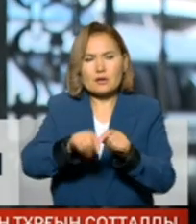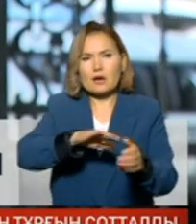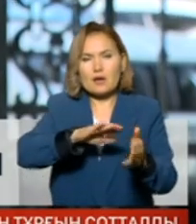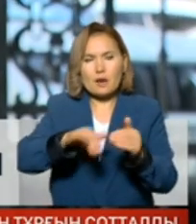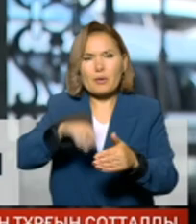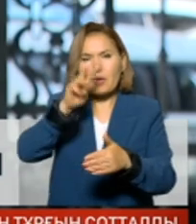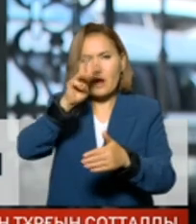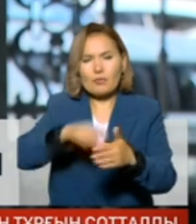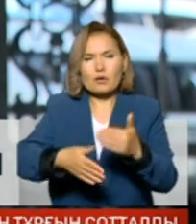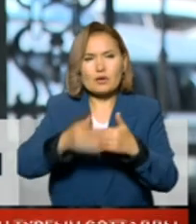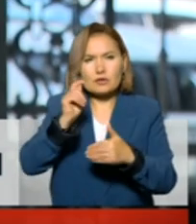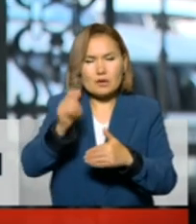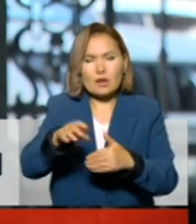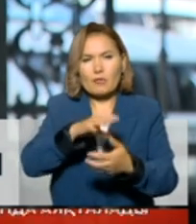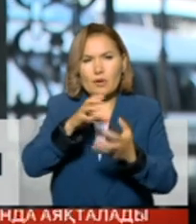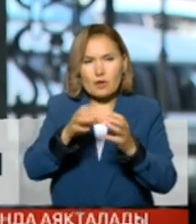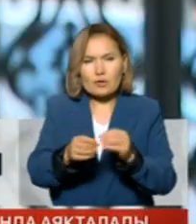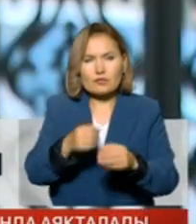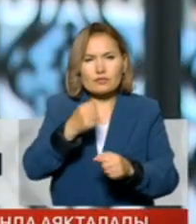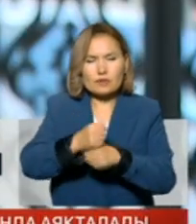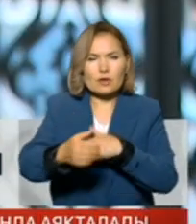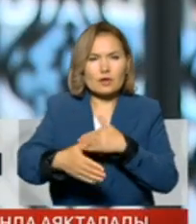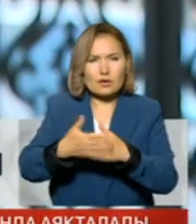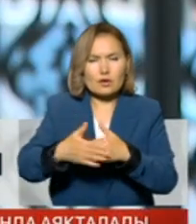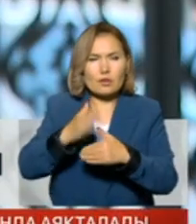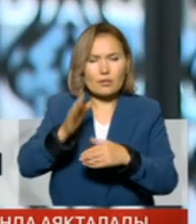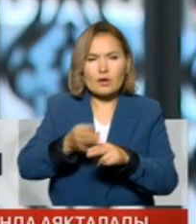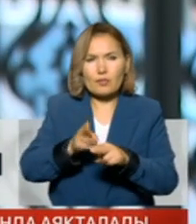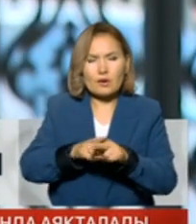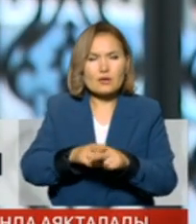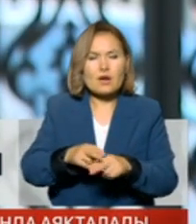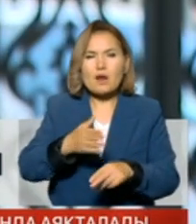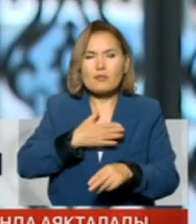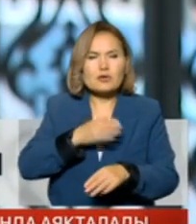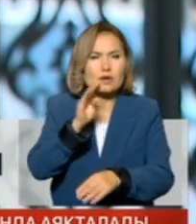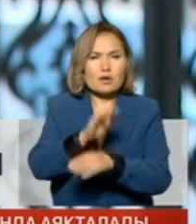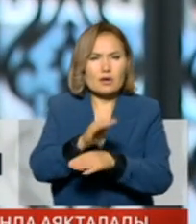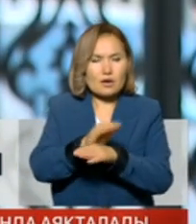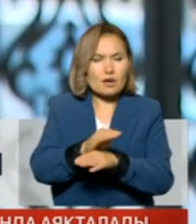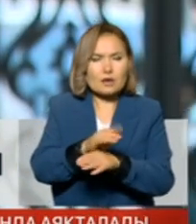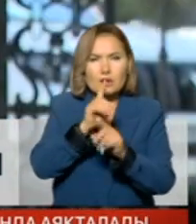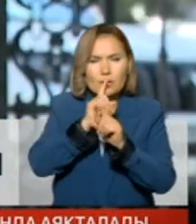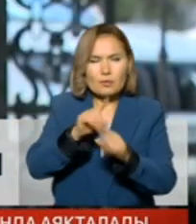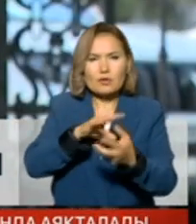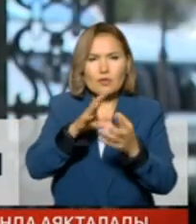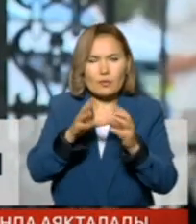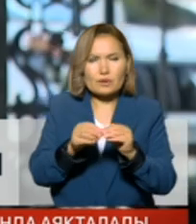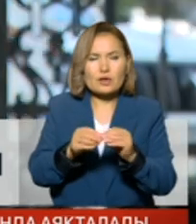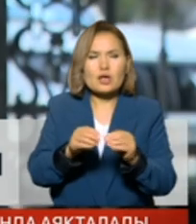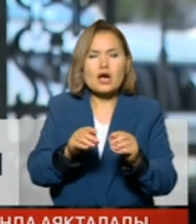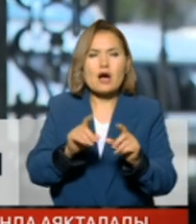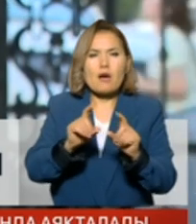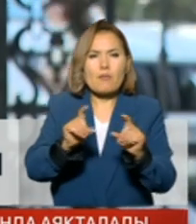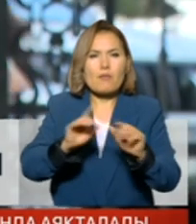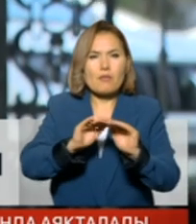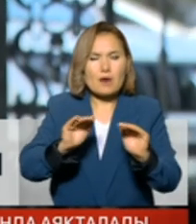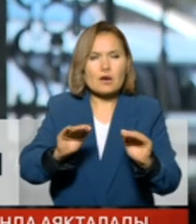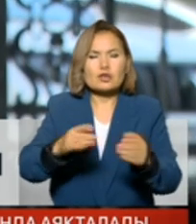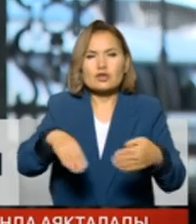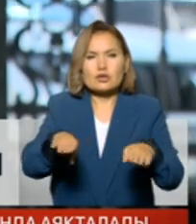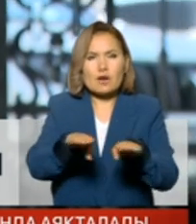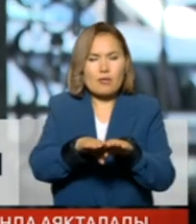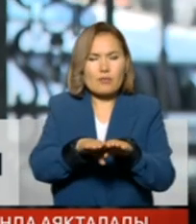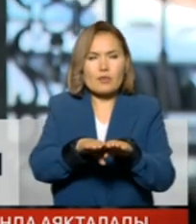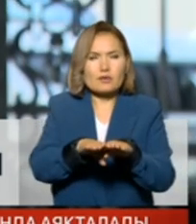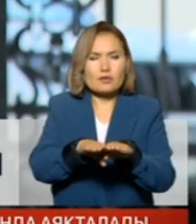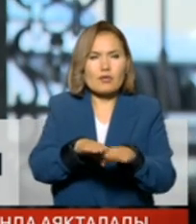айыппұлын саламыз, жаңа шарасын көреміз, болды. Одан кейін де ешкімді жалмайды. Біз анықтамасына бергенде де ондай жабылу деген ондай